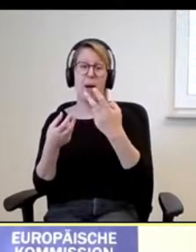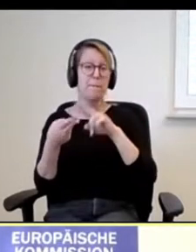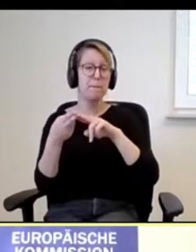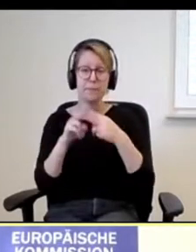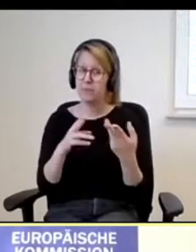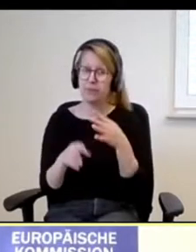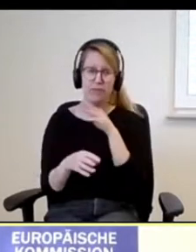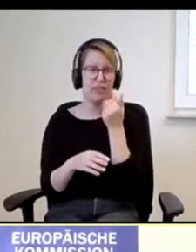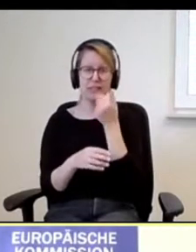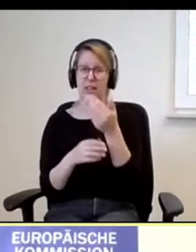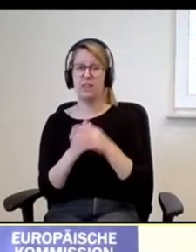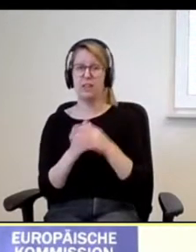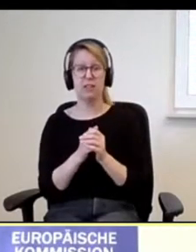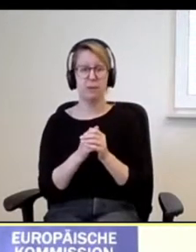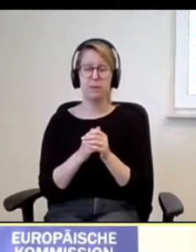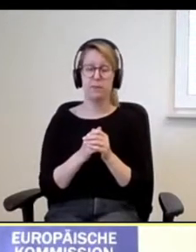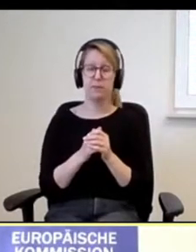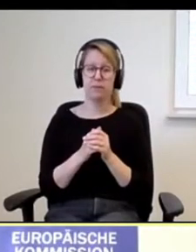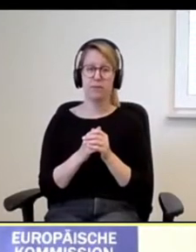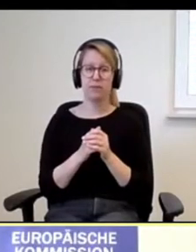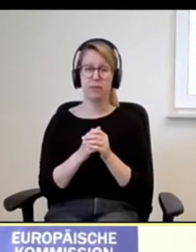mai, c'est ça, n'est-ce pas, Christophe?